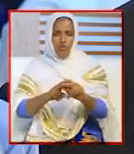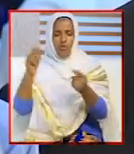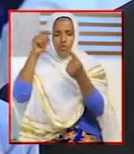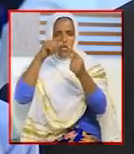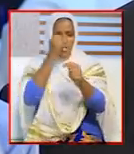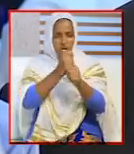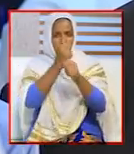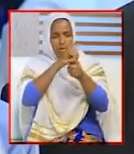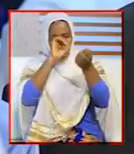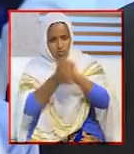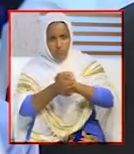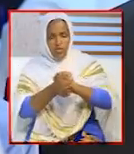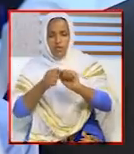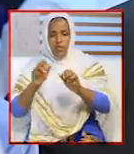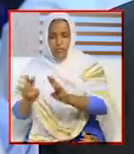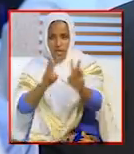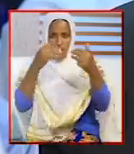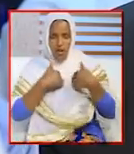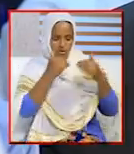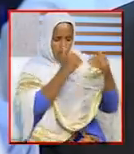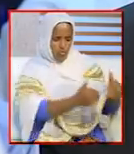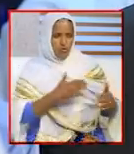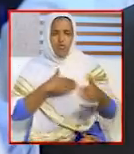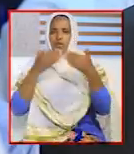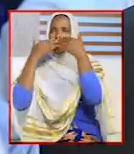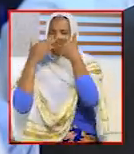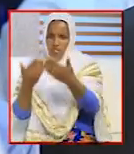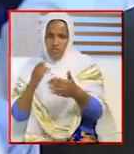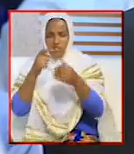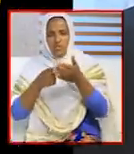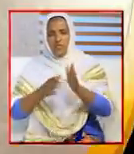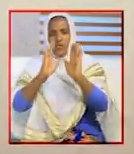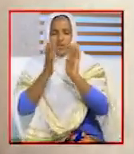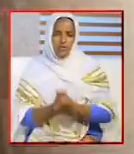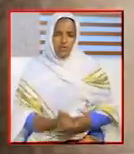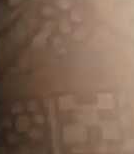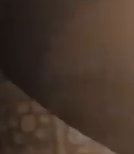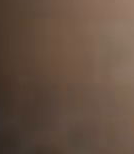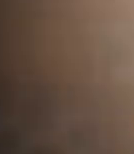ተግባር ምን ለውጥበት መንገድ ካለ ከጎናችሁ ነኝ። አመሰግናለሁ ስለተፈቀደልኝ።